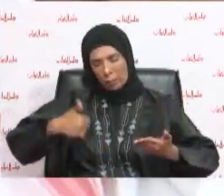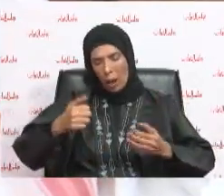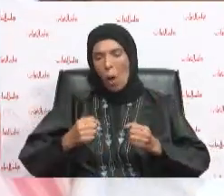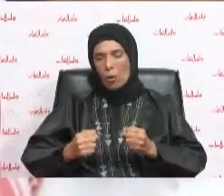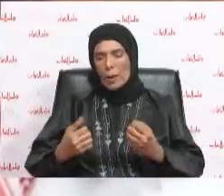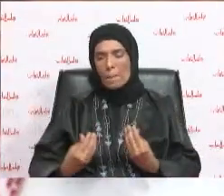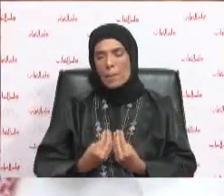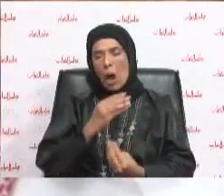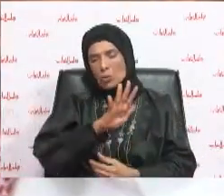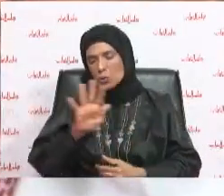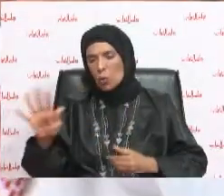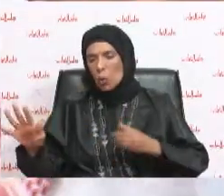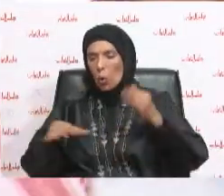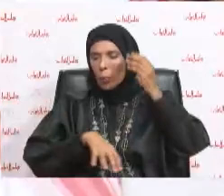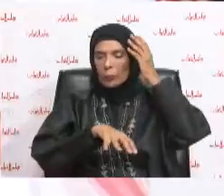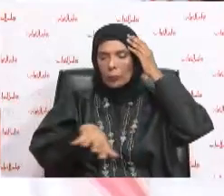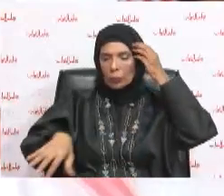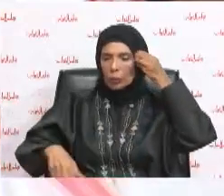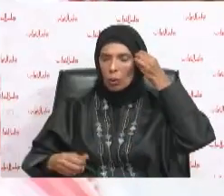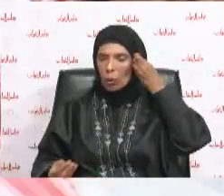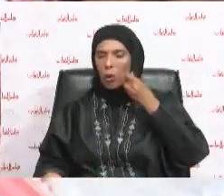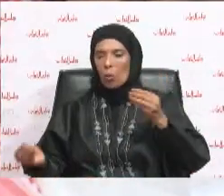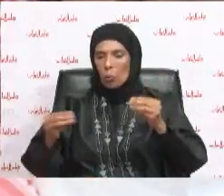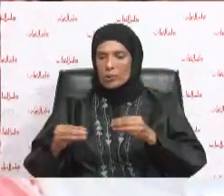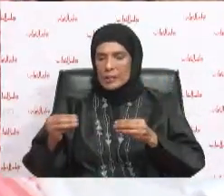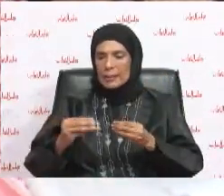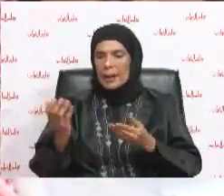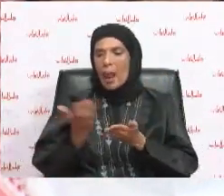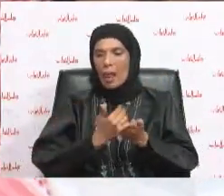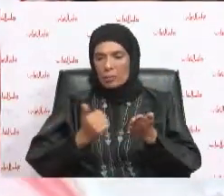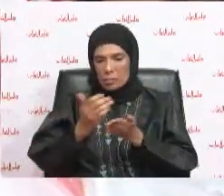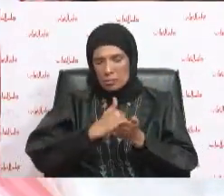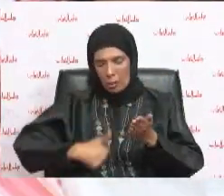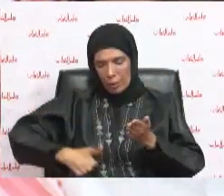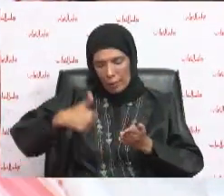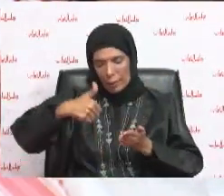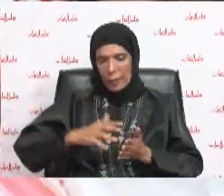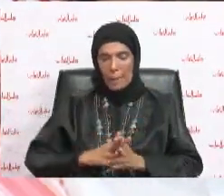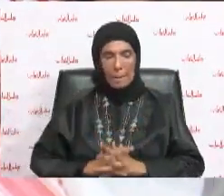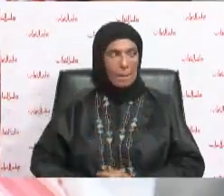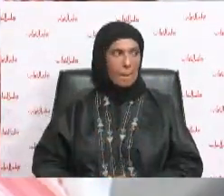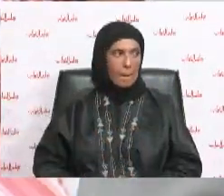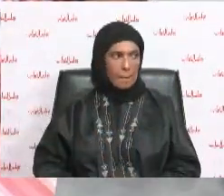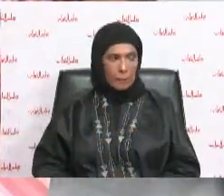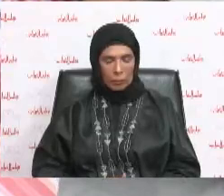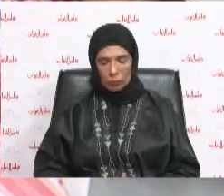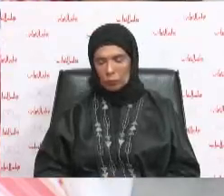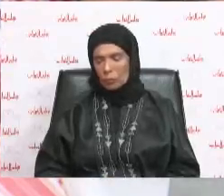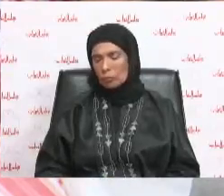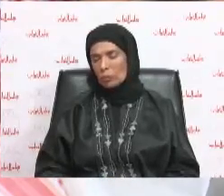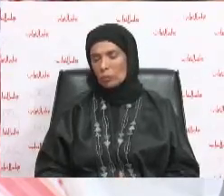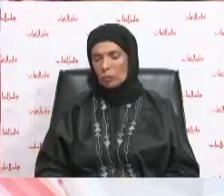وأيضا بتنشط الوضع الاقتصادي في البلد. لكن خلنا نرد نوقف مرة